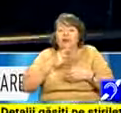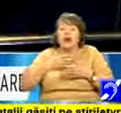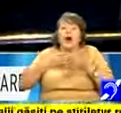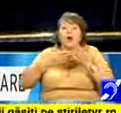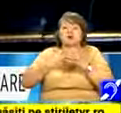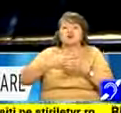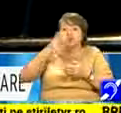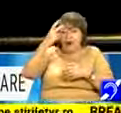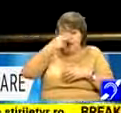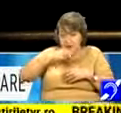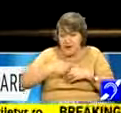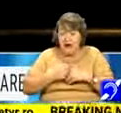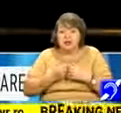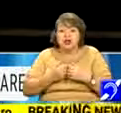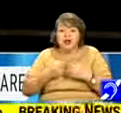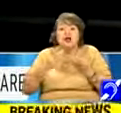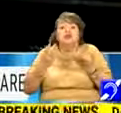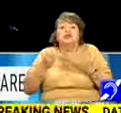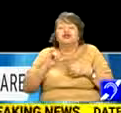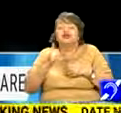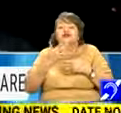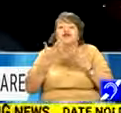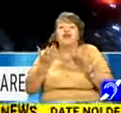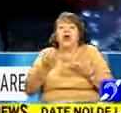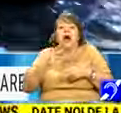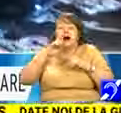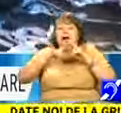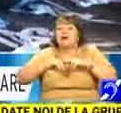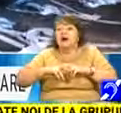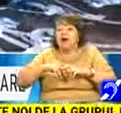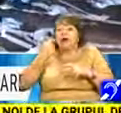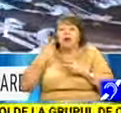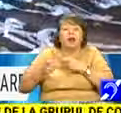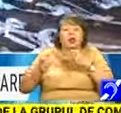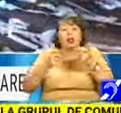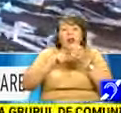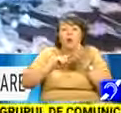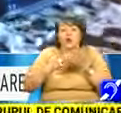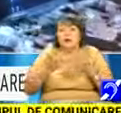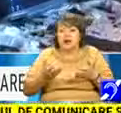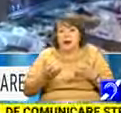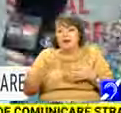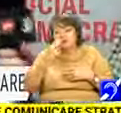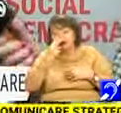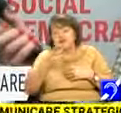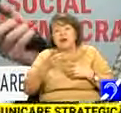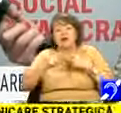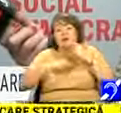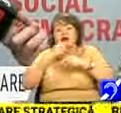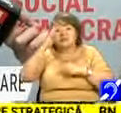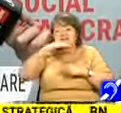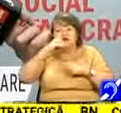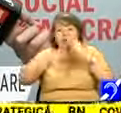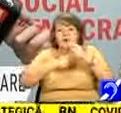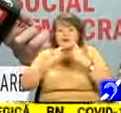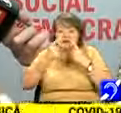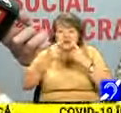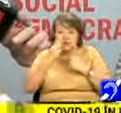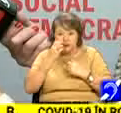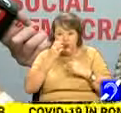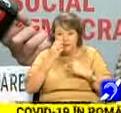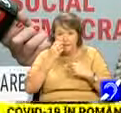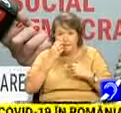ce aspecte rămân în continuare în divergență pentru zilele următoare. Astăzi se va